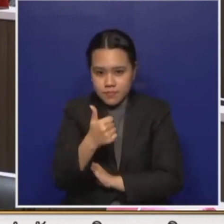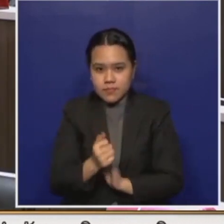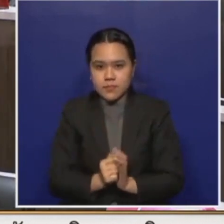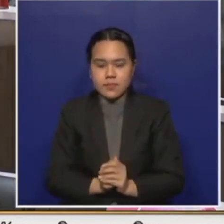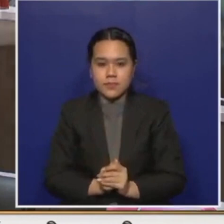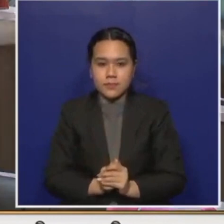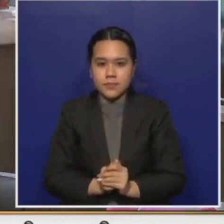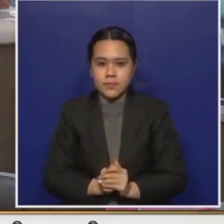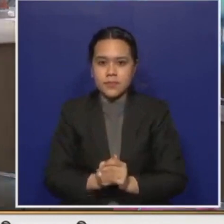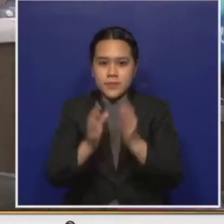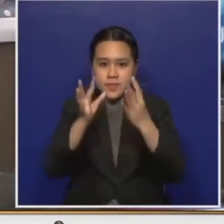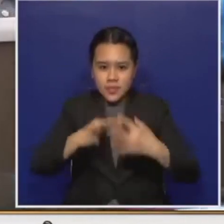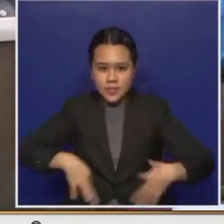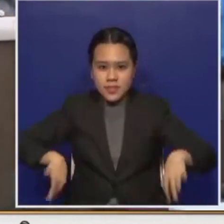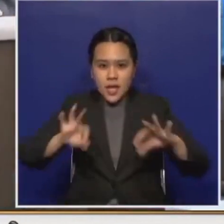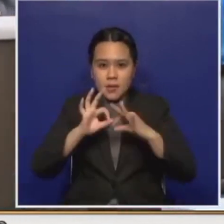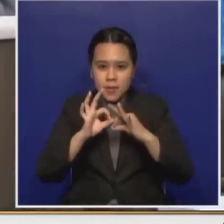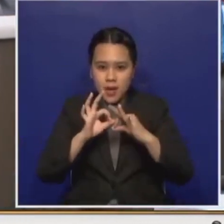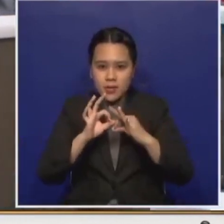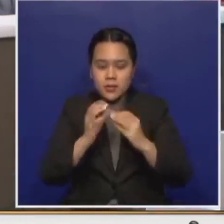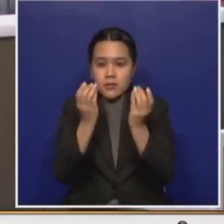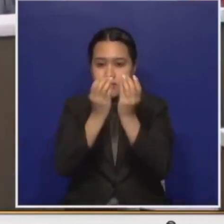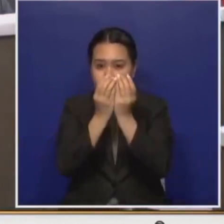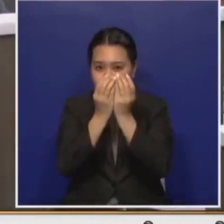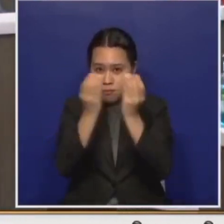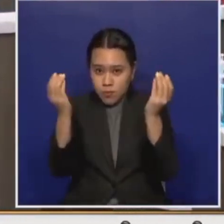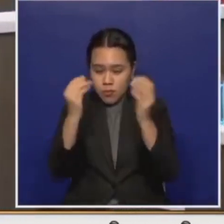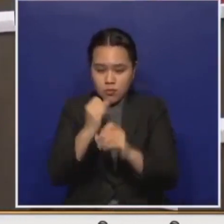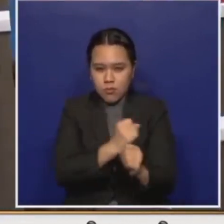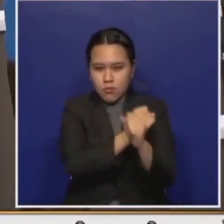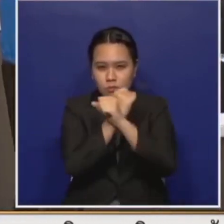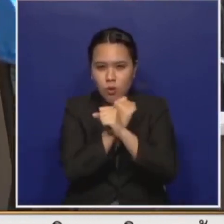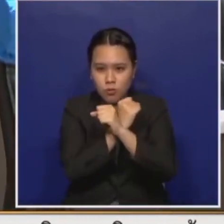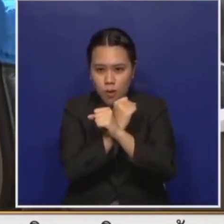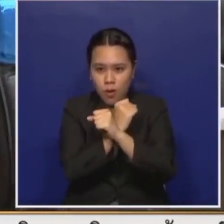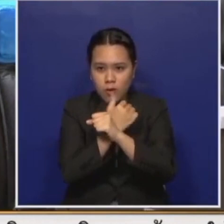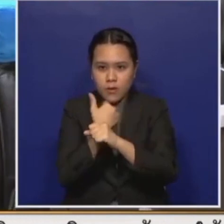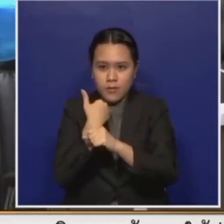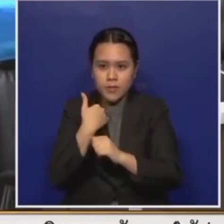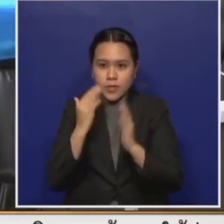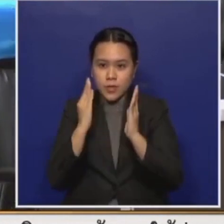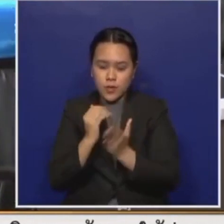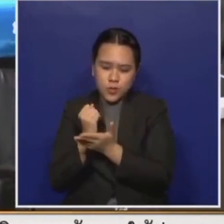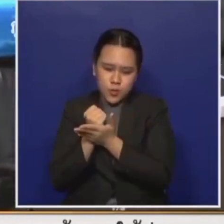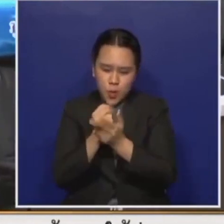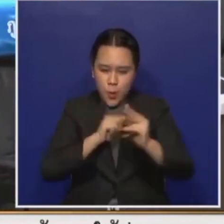ับกลไกลครัปองรษarestรมนูณก็มีคนทมาดูแลเป็กเฉพาะพ่านตั